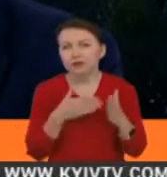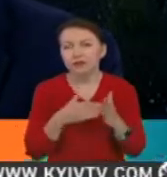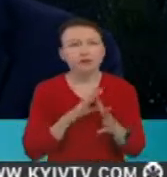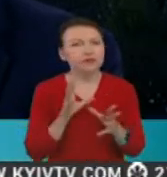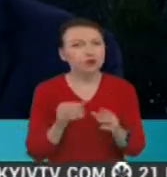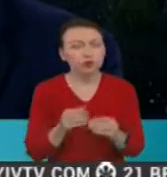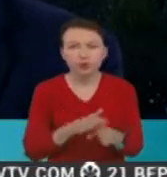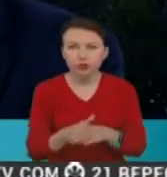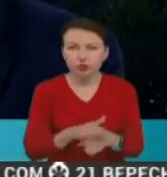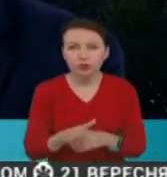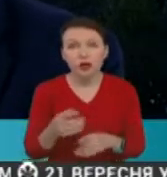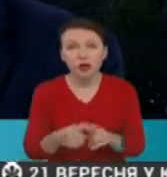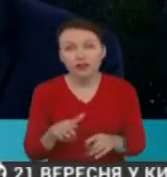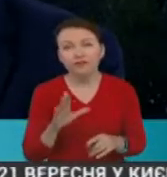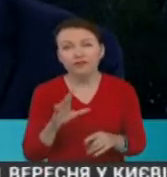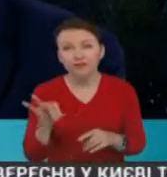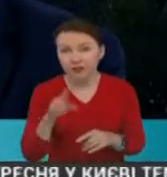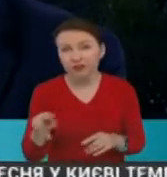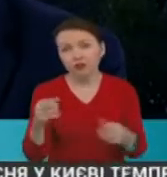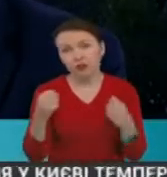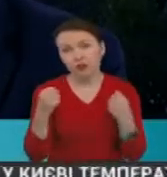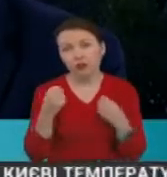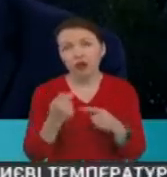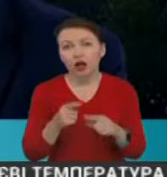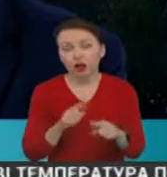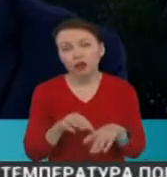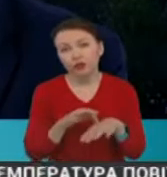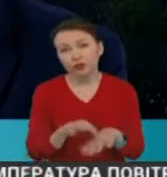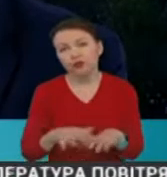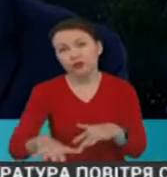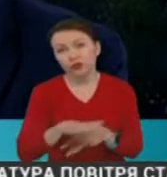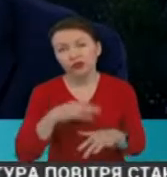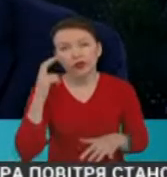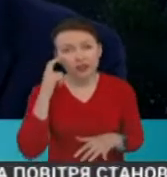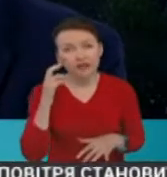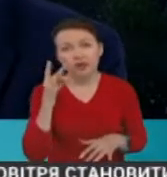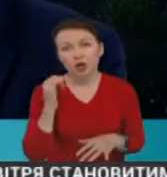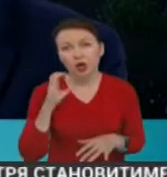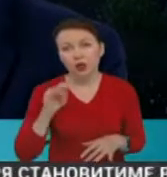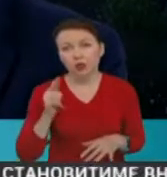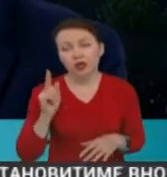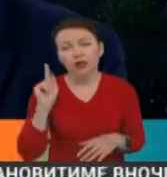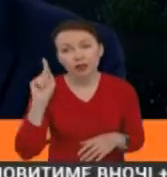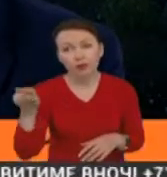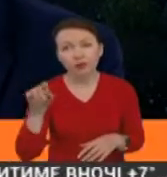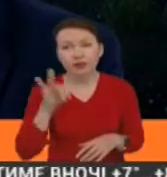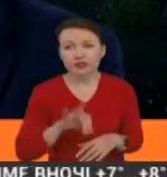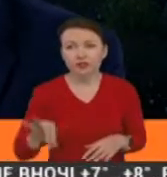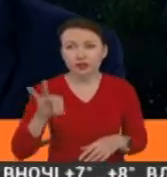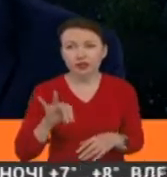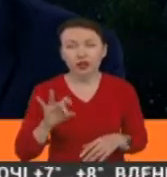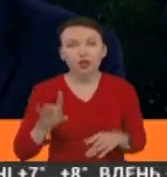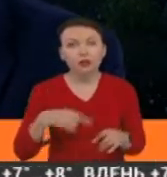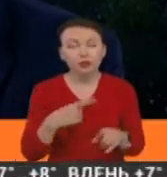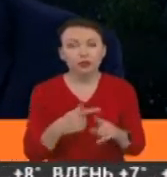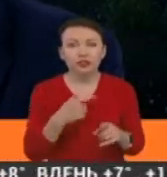Потому что, подчеркиваю, это как вид спорта, но который проходит на территории парка Киевская Русь, а там история. И, безусловно, это еще и